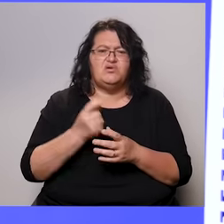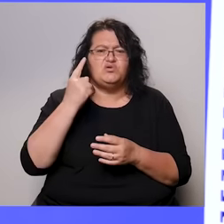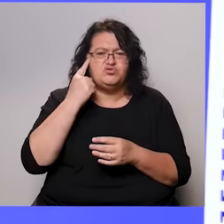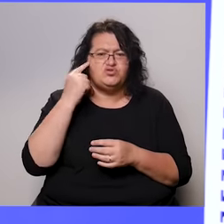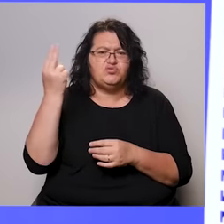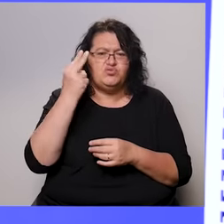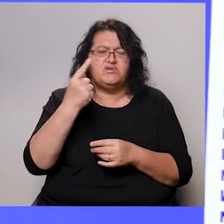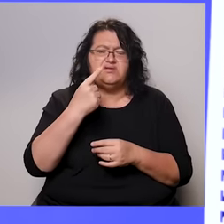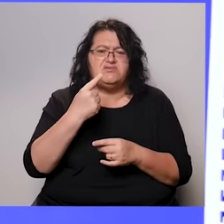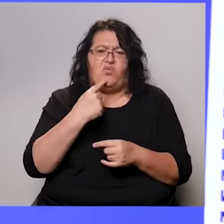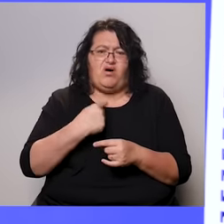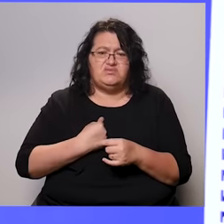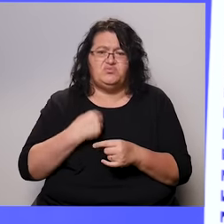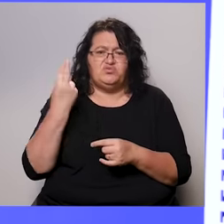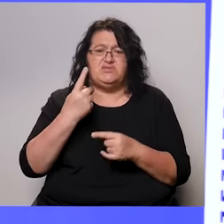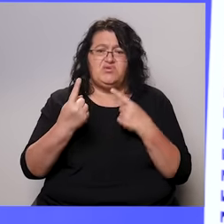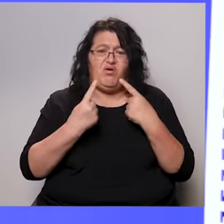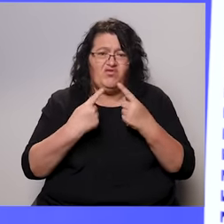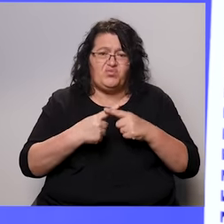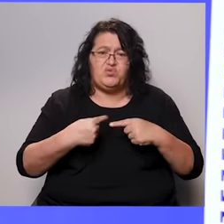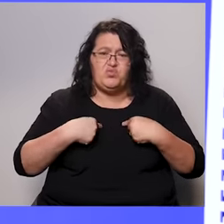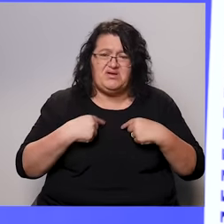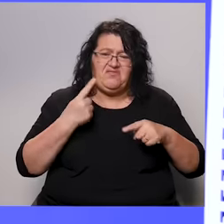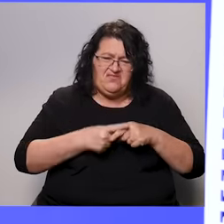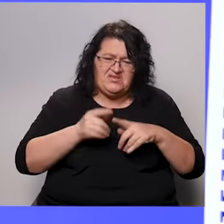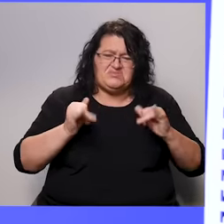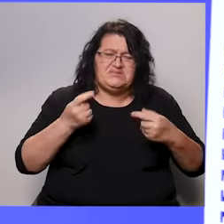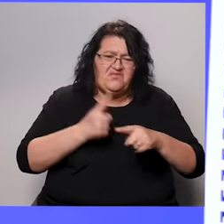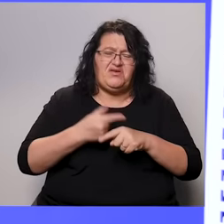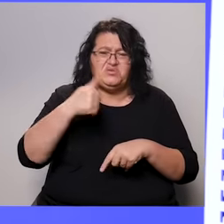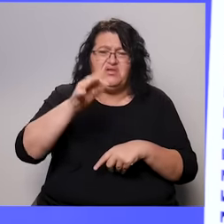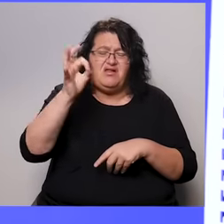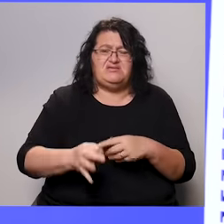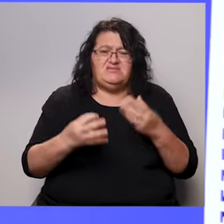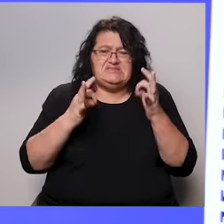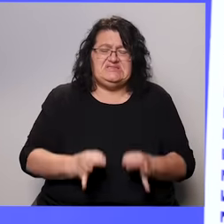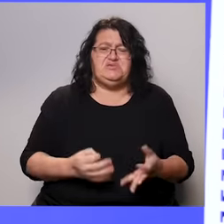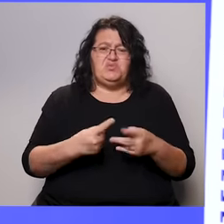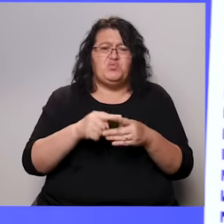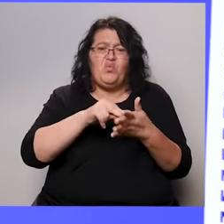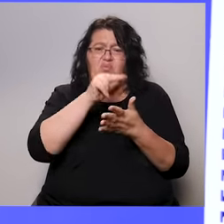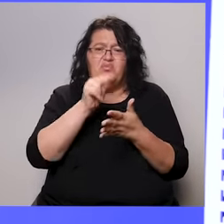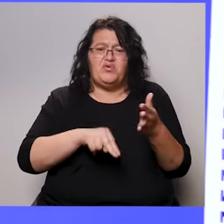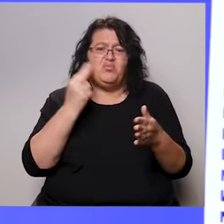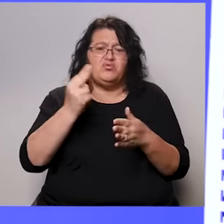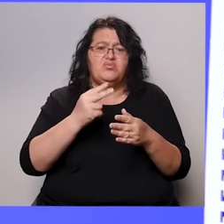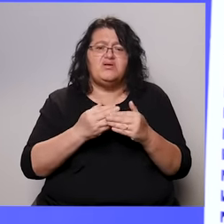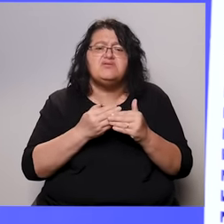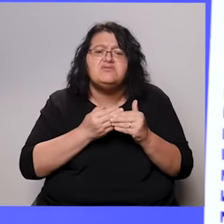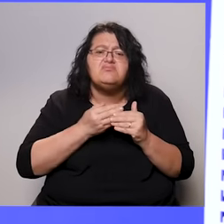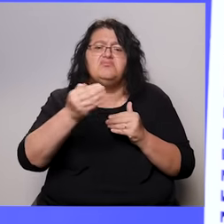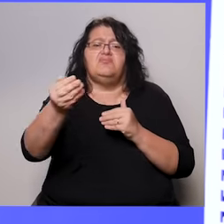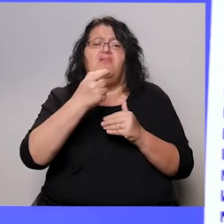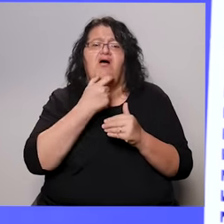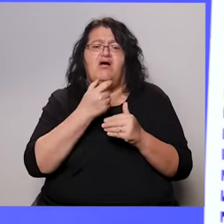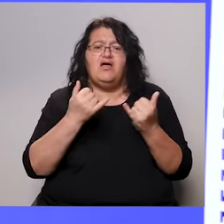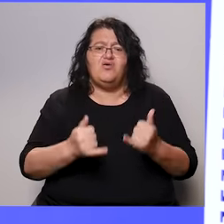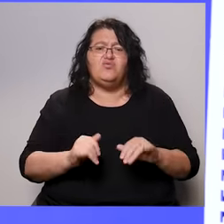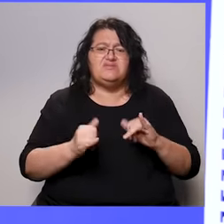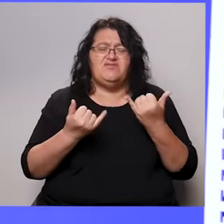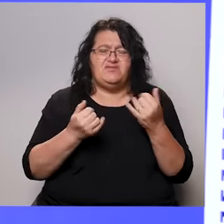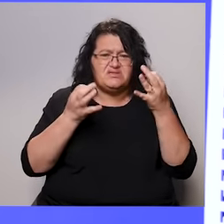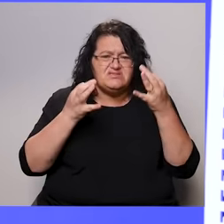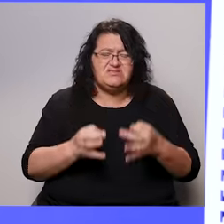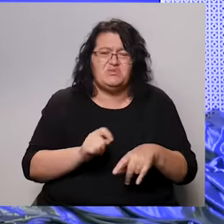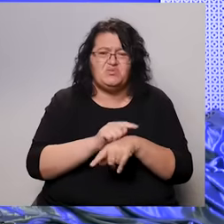ce Dumnezeu am, dacă Dumnezeu a vorbit, se va întâmpla 100% și nu îngăduie Dumnezeu peste ani de zile. Acum se va întâmpla. Acum,